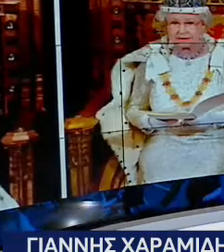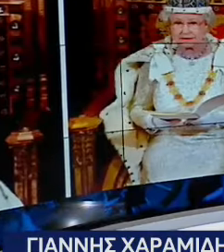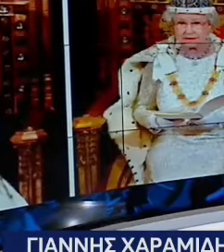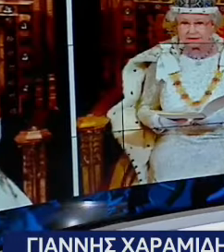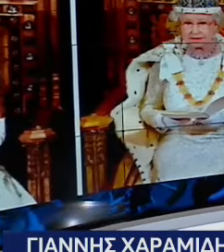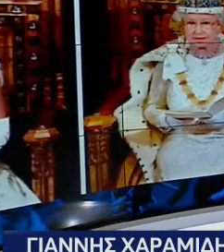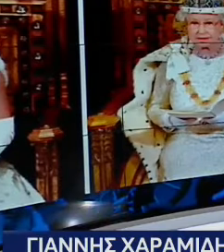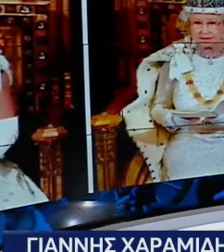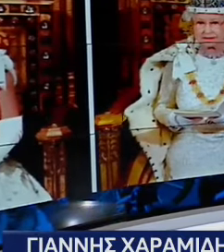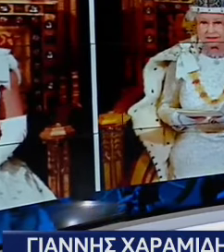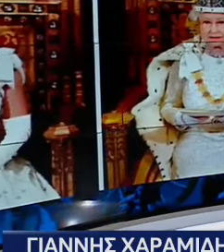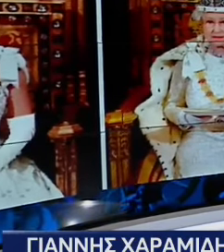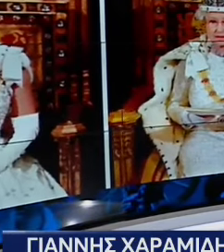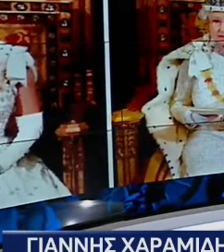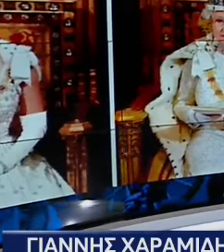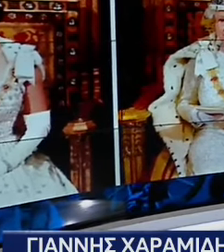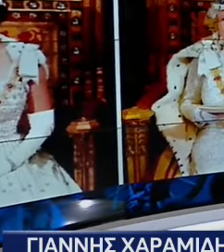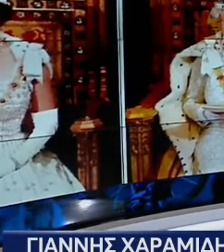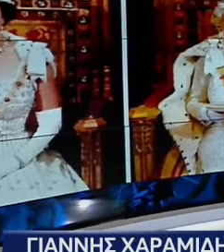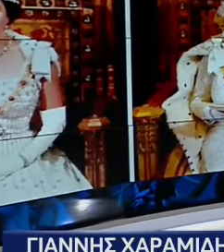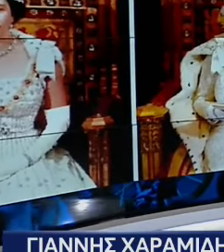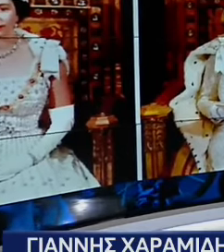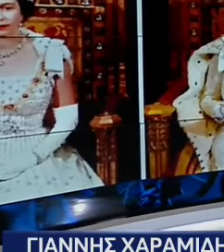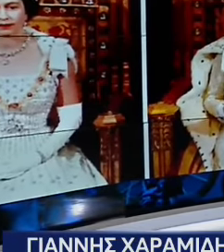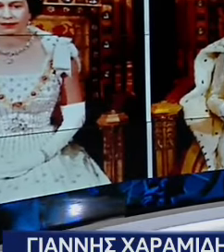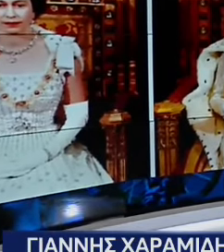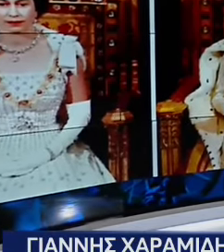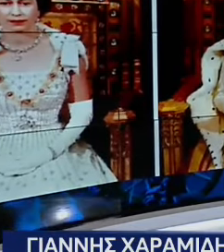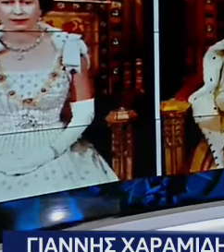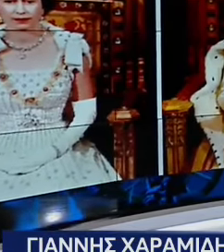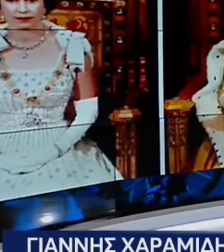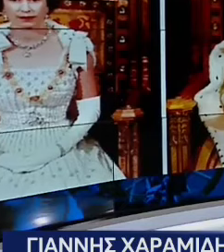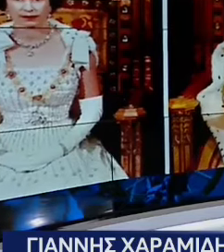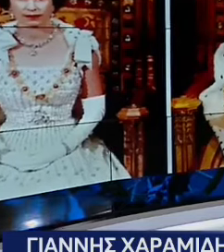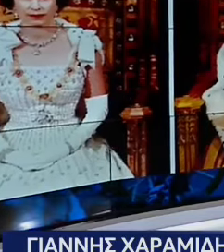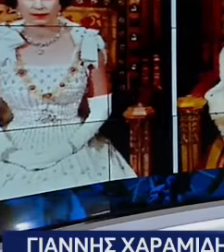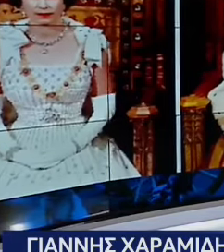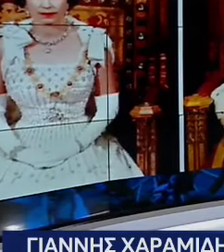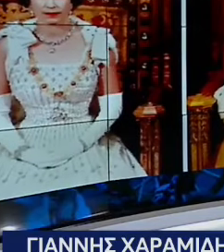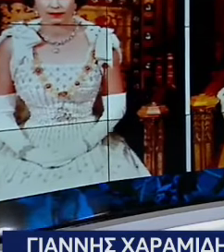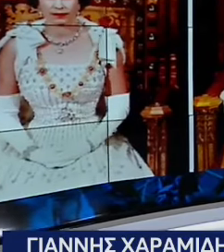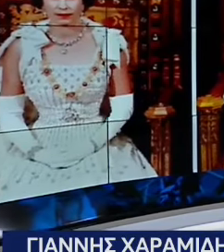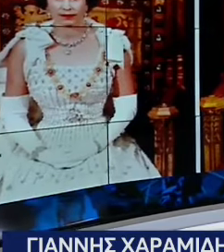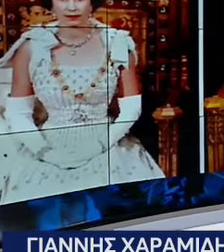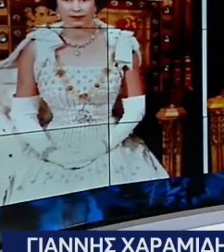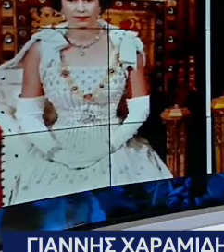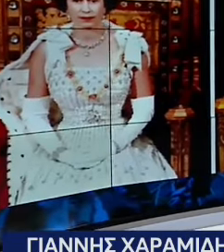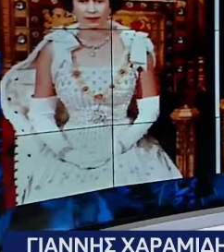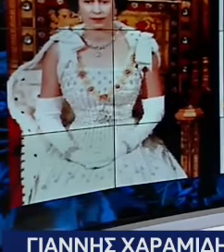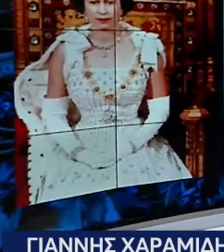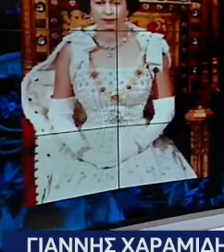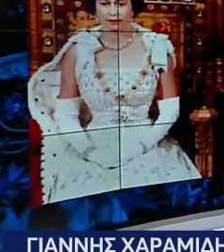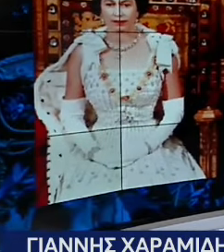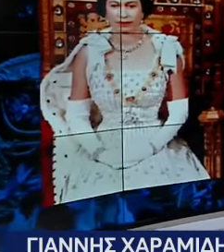λέγαμε. Υπάρχει πάρα πολύ κόσμο ο οποίο προσπαθεί να προσεγγίσει την περιοχή. Όλοι οι δρόμοι που οδηγούν στο παλάτι του Buckingham έχουν απομονωθεί